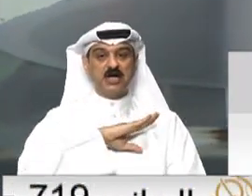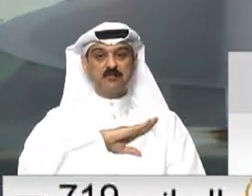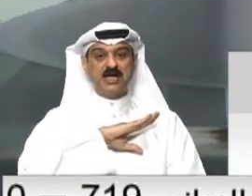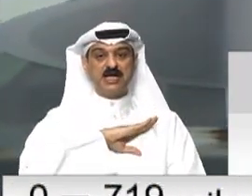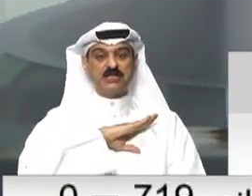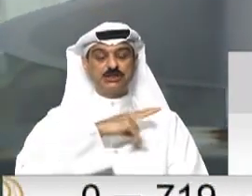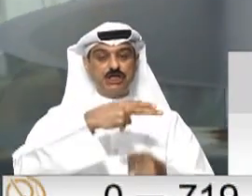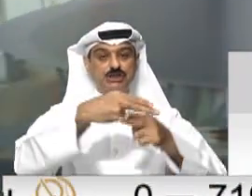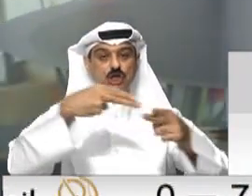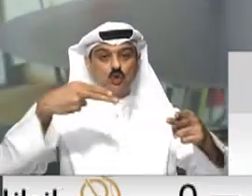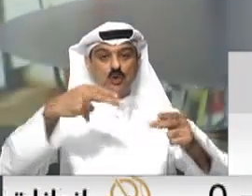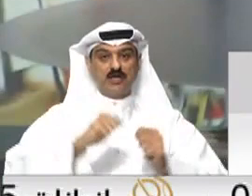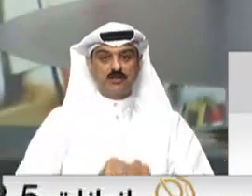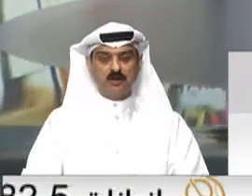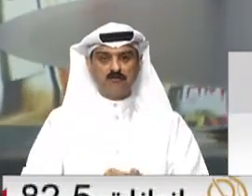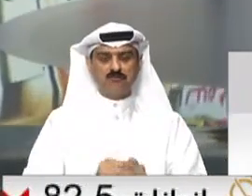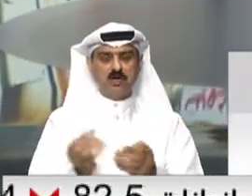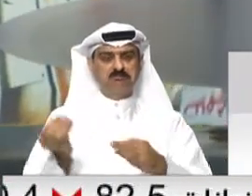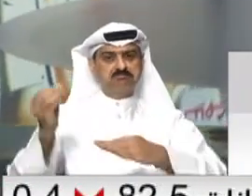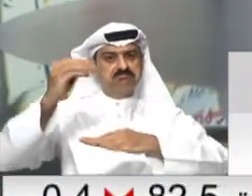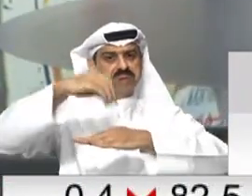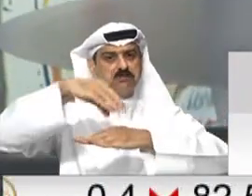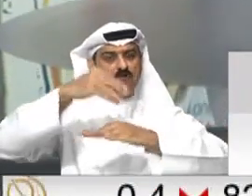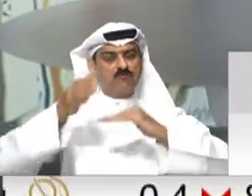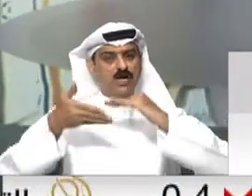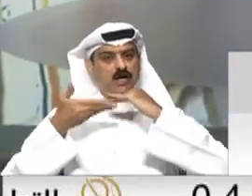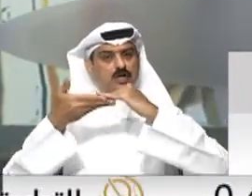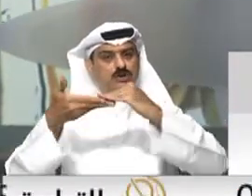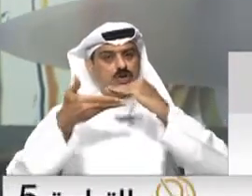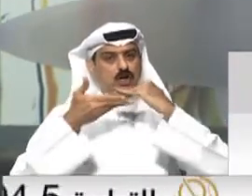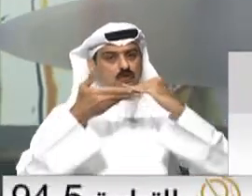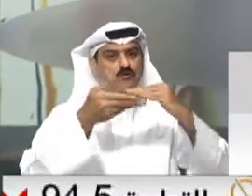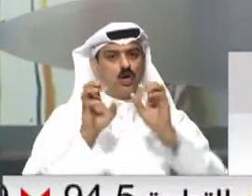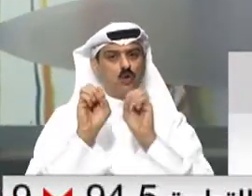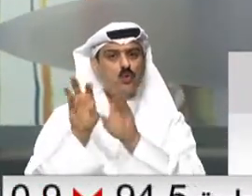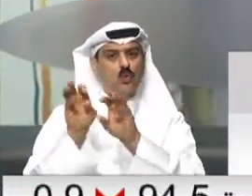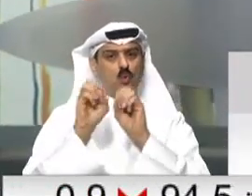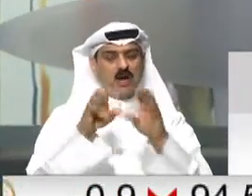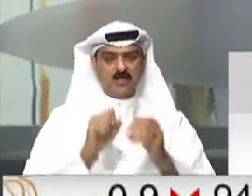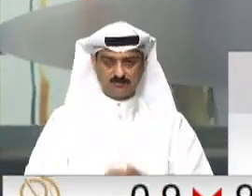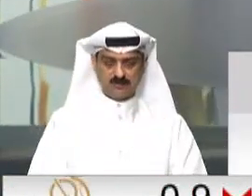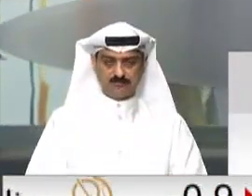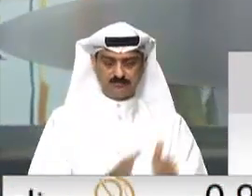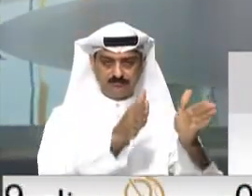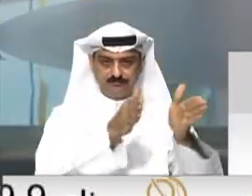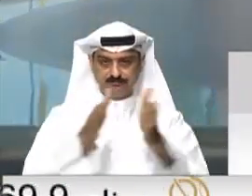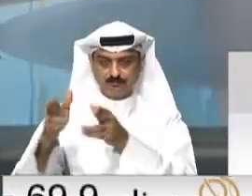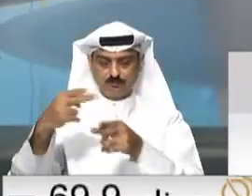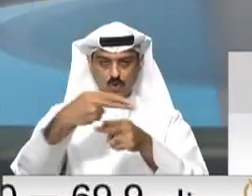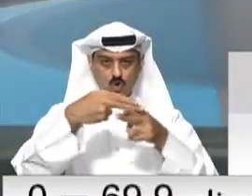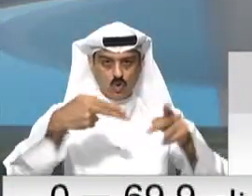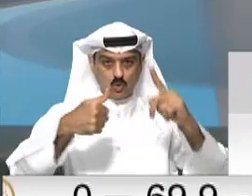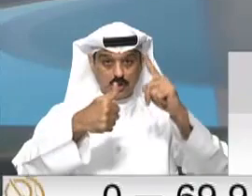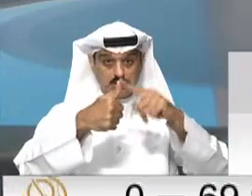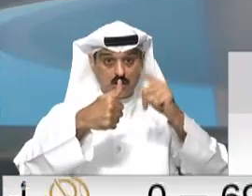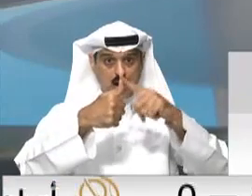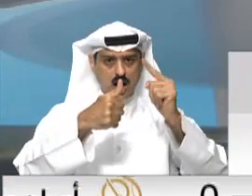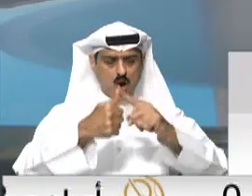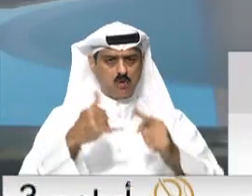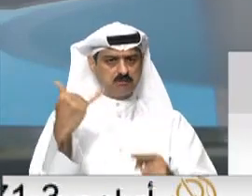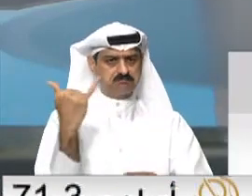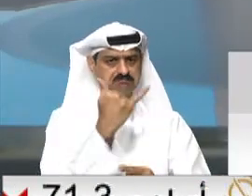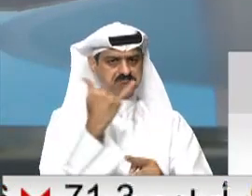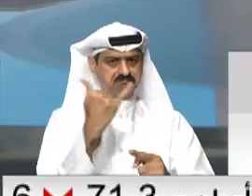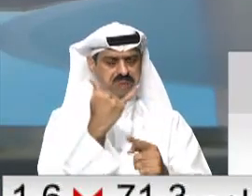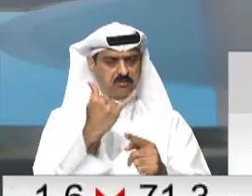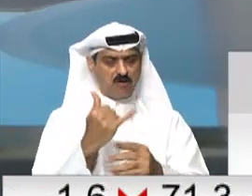اليوم محملة بأطنان من المساعدات الإغاثية. وتعد دولة الكويت من أوائل الدول التي أولت اهتماما لظروف الراهنة